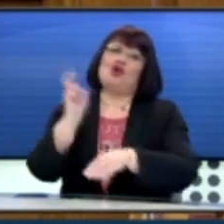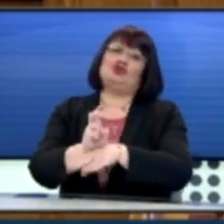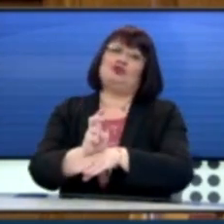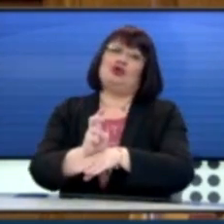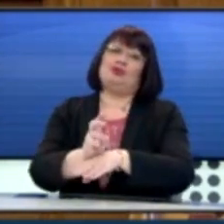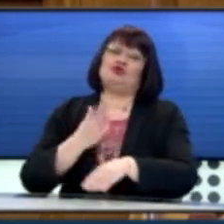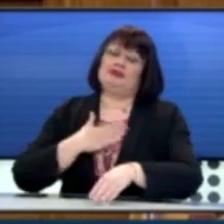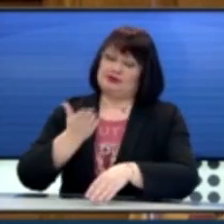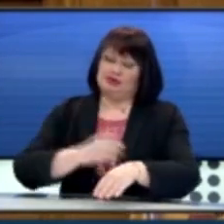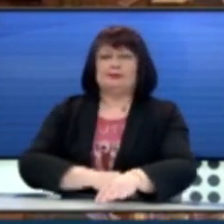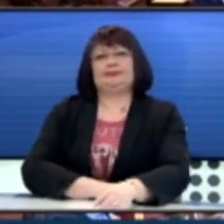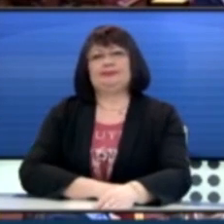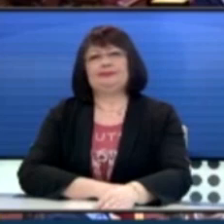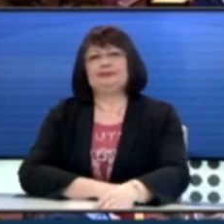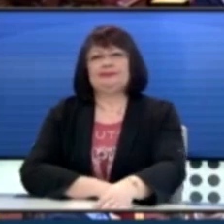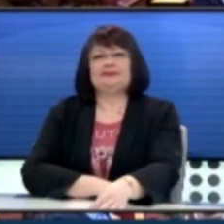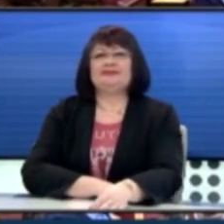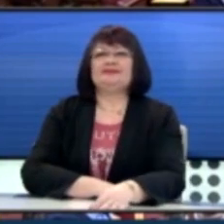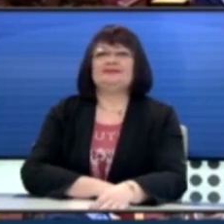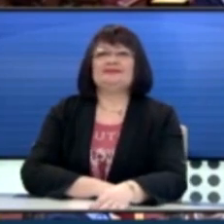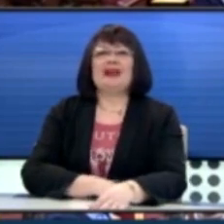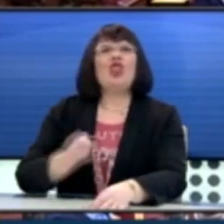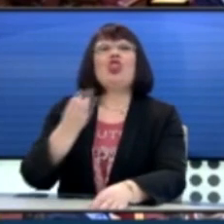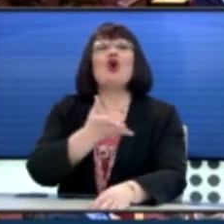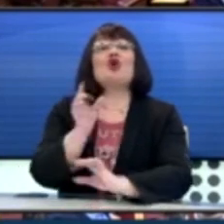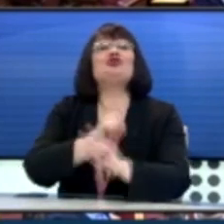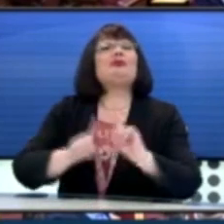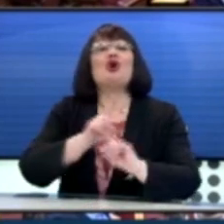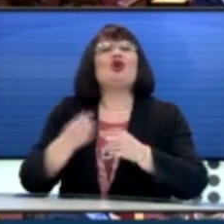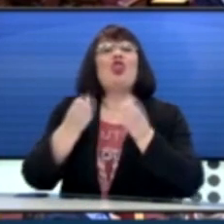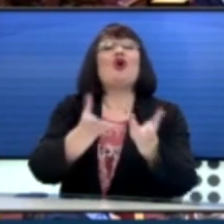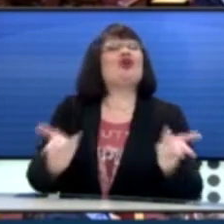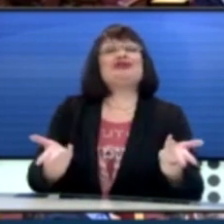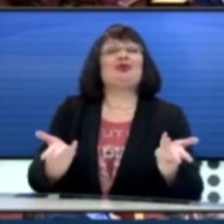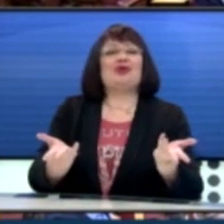υπόλοιπους ομιλητές, κύριε Πρόεδρε. Πού τον δίνετε, κάντε μια δωρεά.